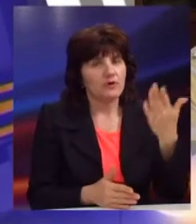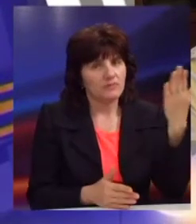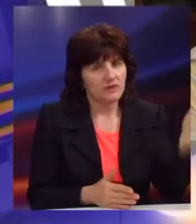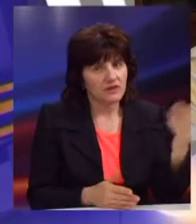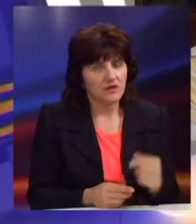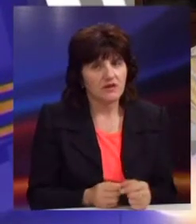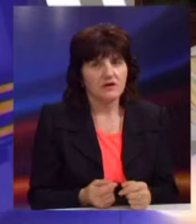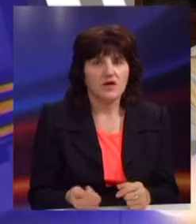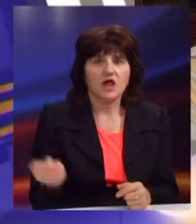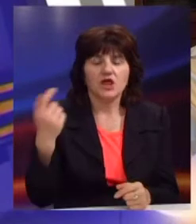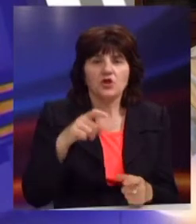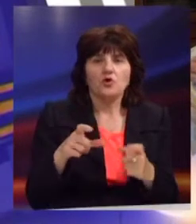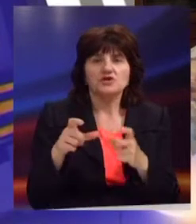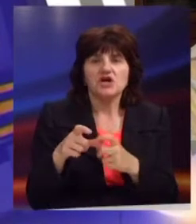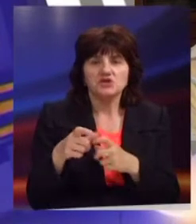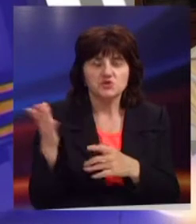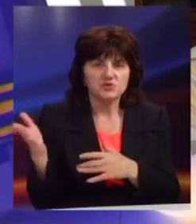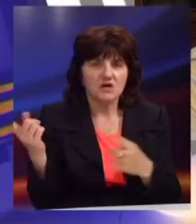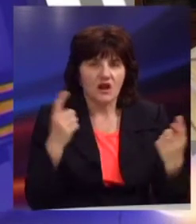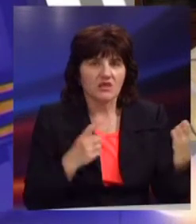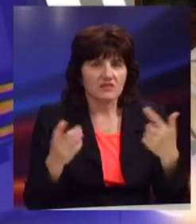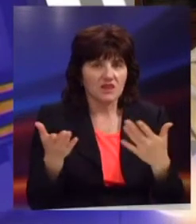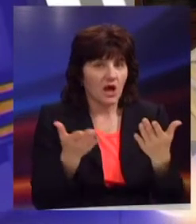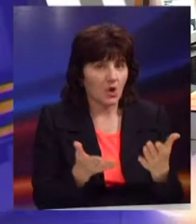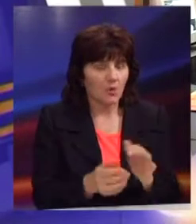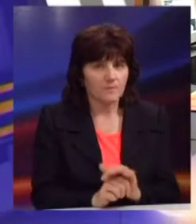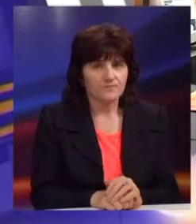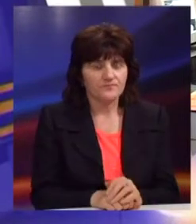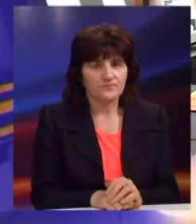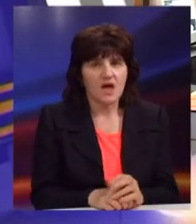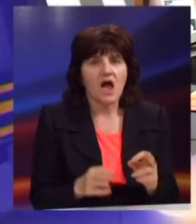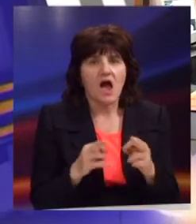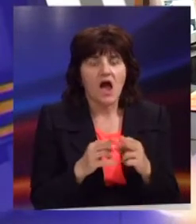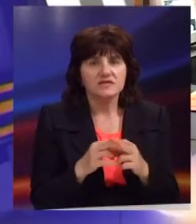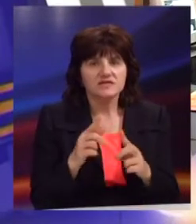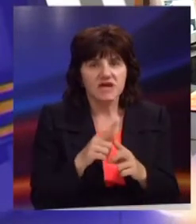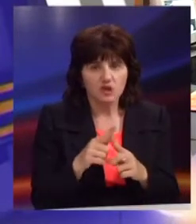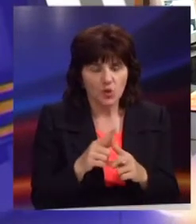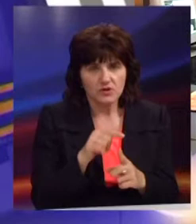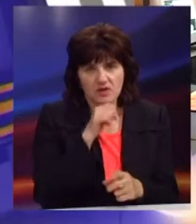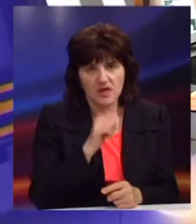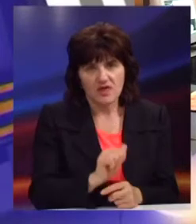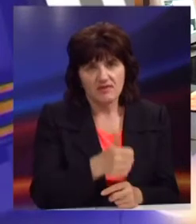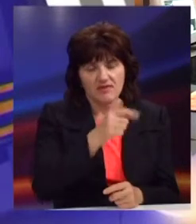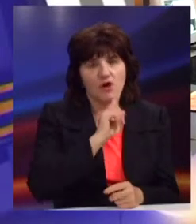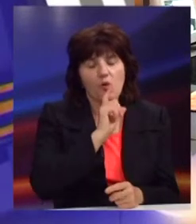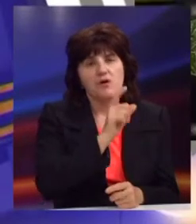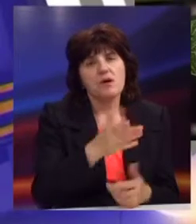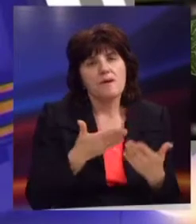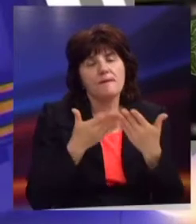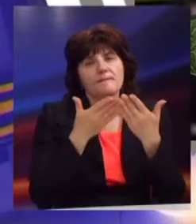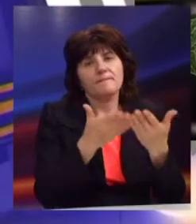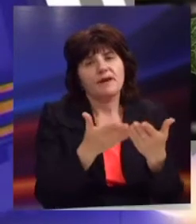ti, pa čekam da dođe Suzana Gagić i tako redom. Anica Tot samo je jedna od mnogih koji